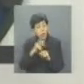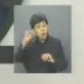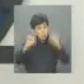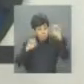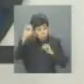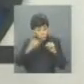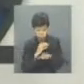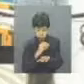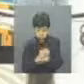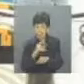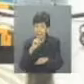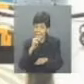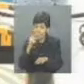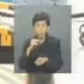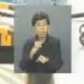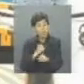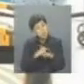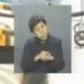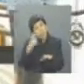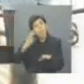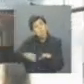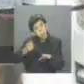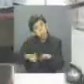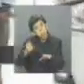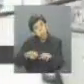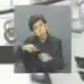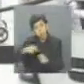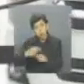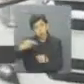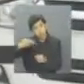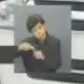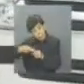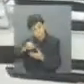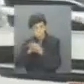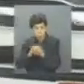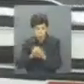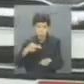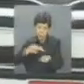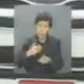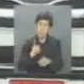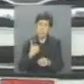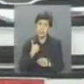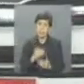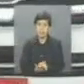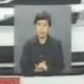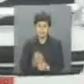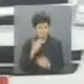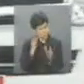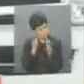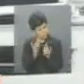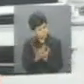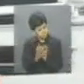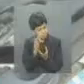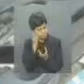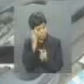NGV แล้วยังคงนำรถไปใช้บริการในสถานีน้ำมันที่มีบริการก๊าซ NGV เพราะเมื่อคำนวณต้นทุนแล้วเ